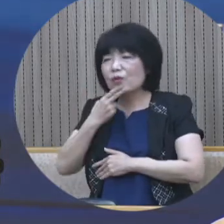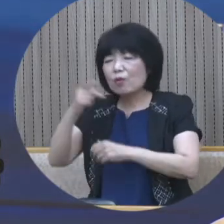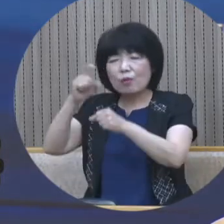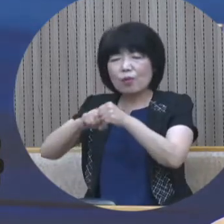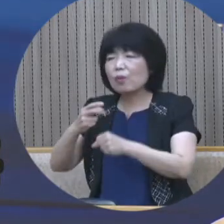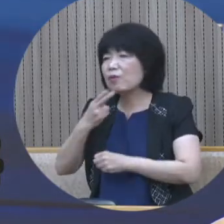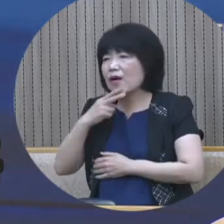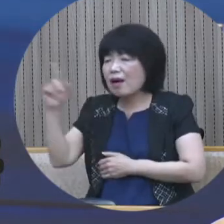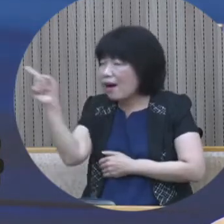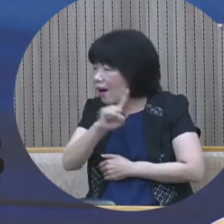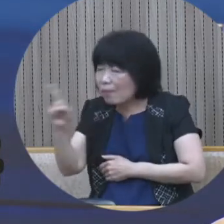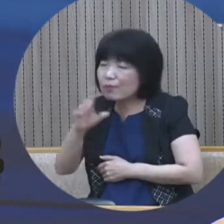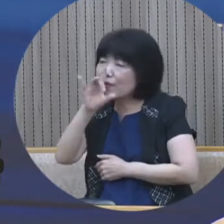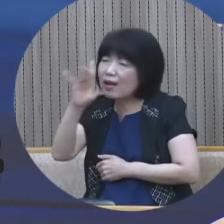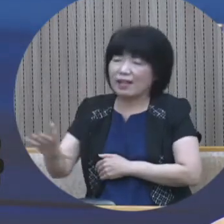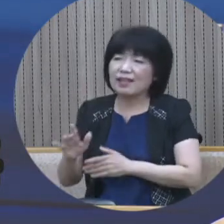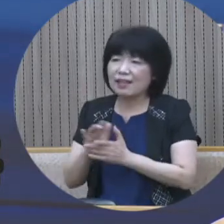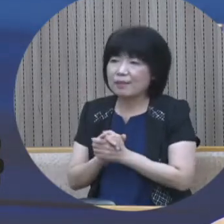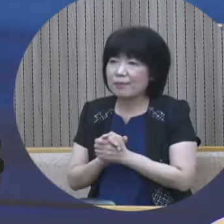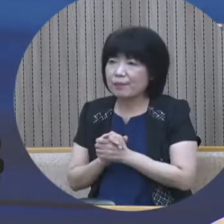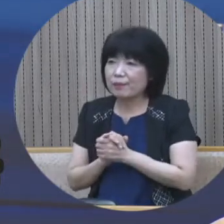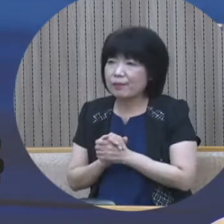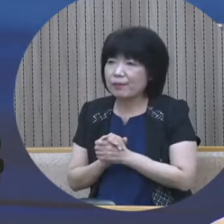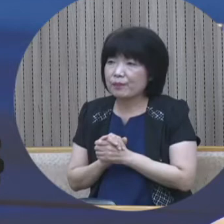목표도 없는 아무것도 안 되는 거예요.